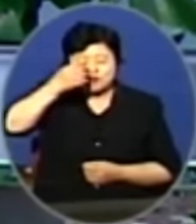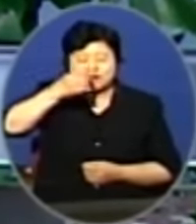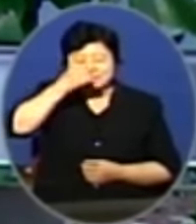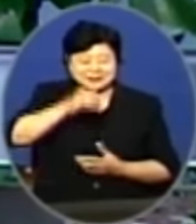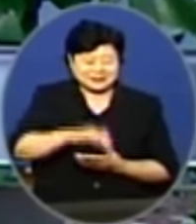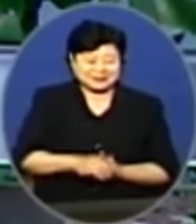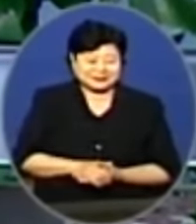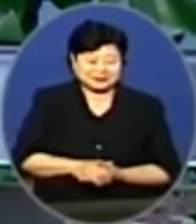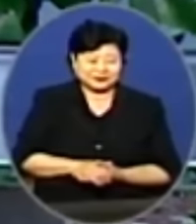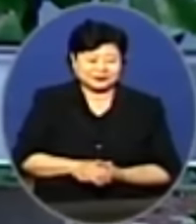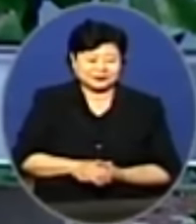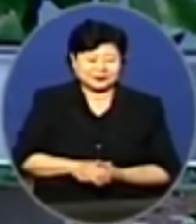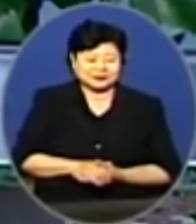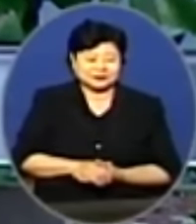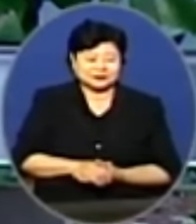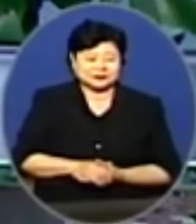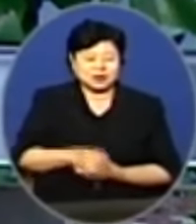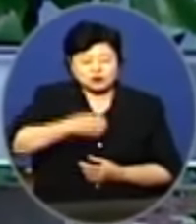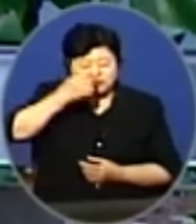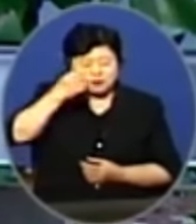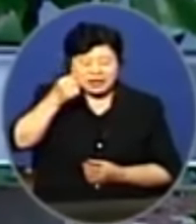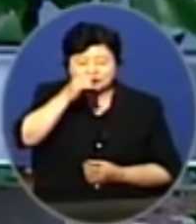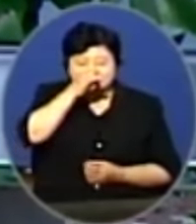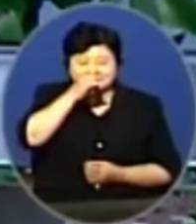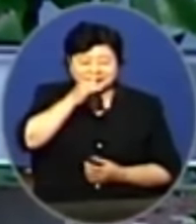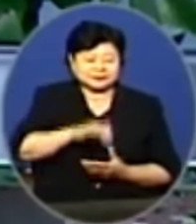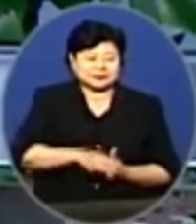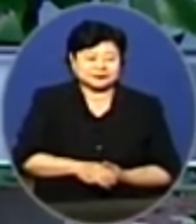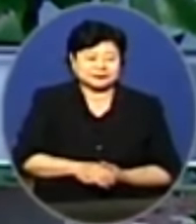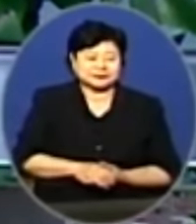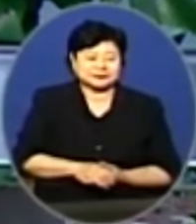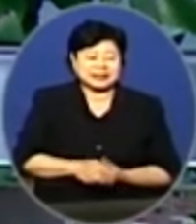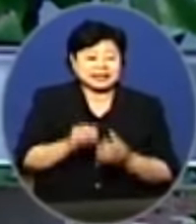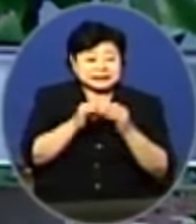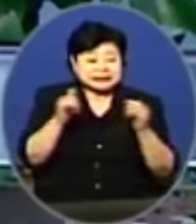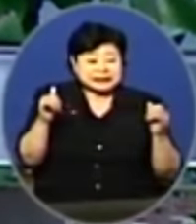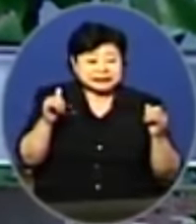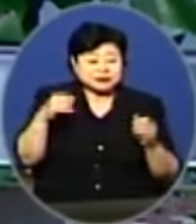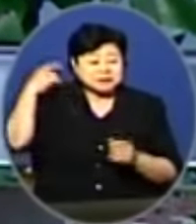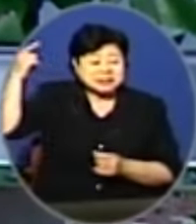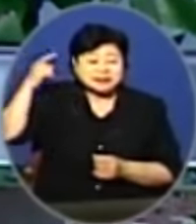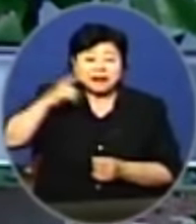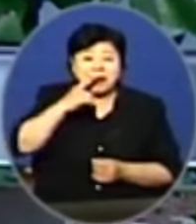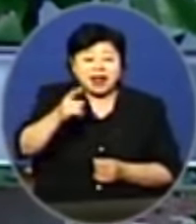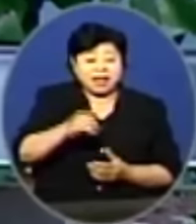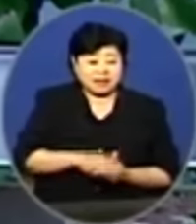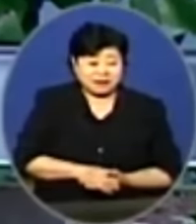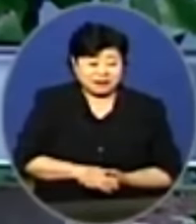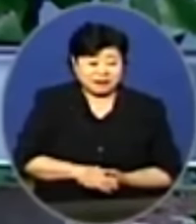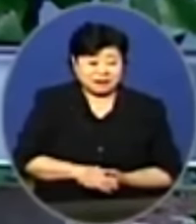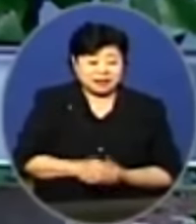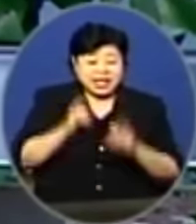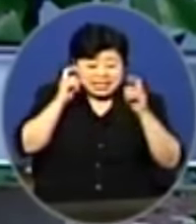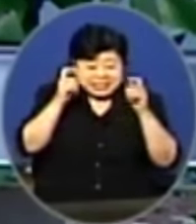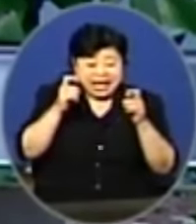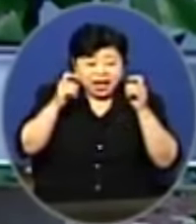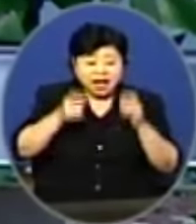것입니다. 고무풍선 날리듯이 꿈꾸어 보는 것입니다. 사람들은 보면 미쳤다고 합니다.